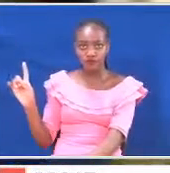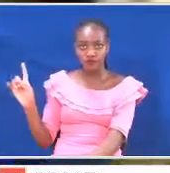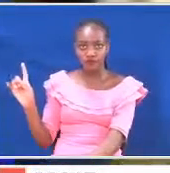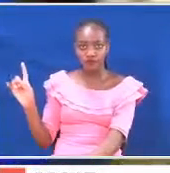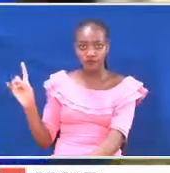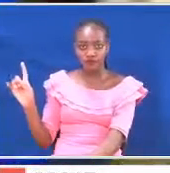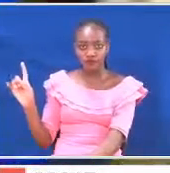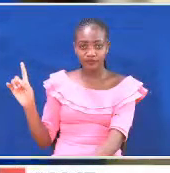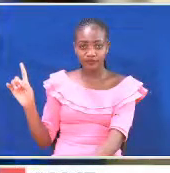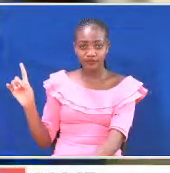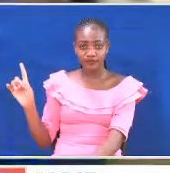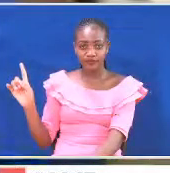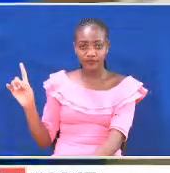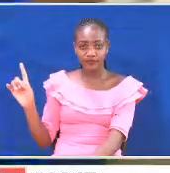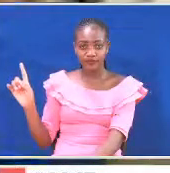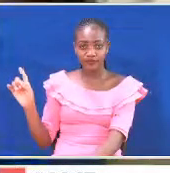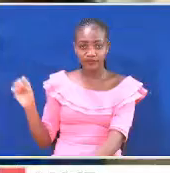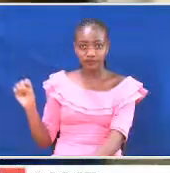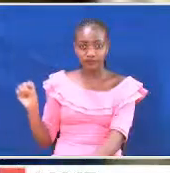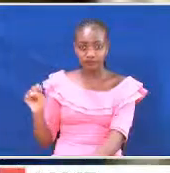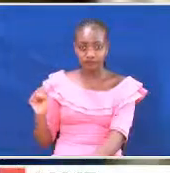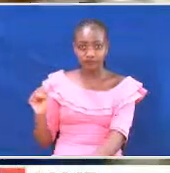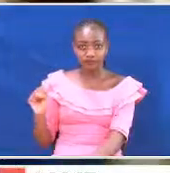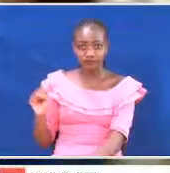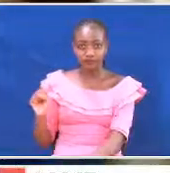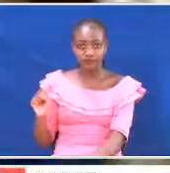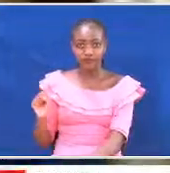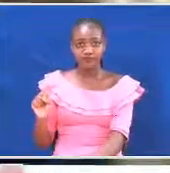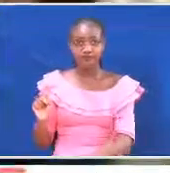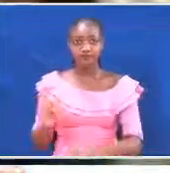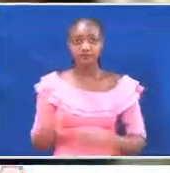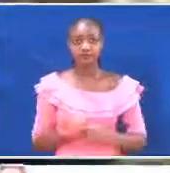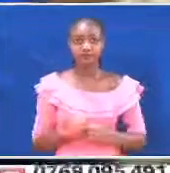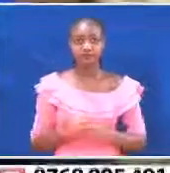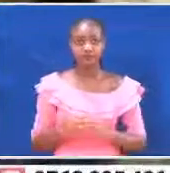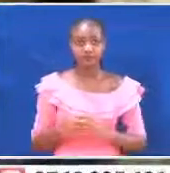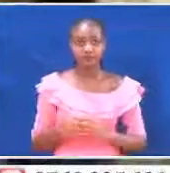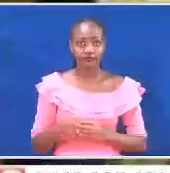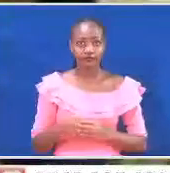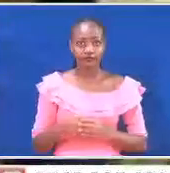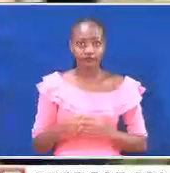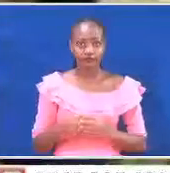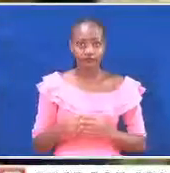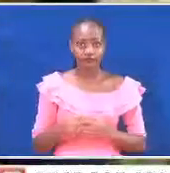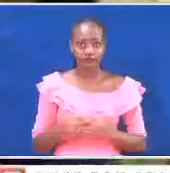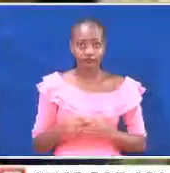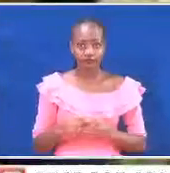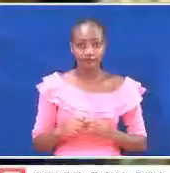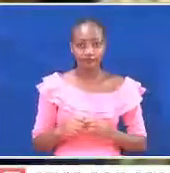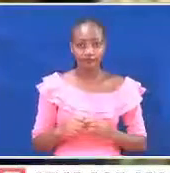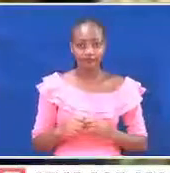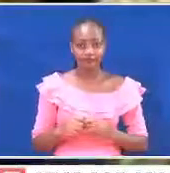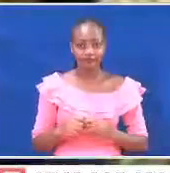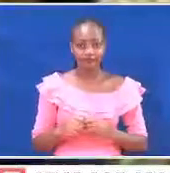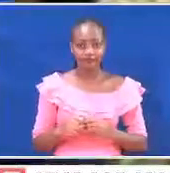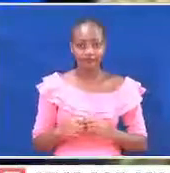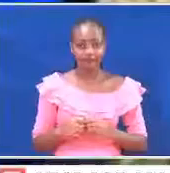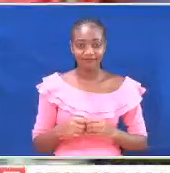Finally, Mheshimiwa Rais, recently you went to Kisumu na nikasikia ukisema unatafuta mpango wa